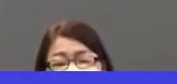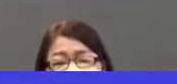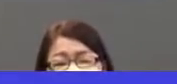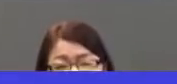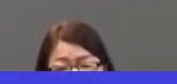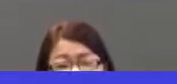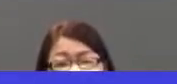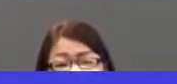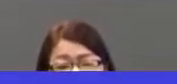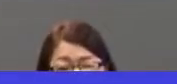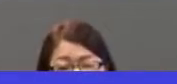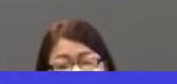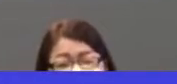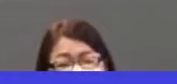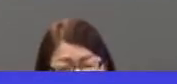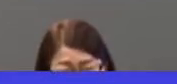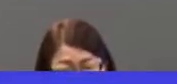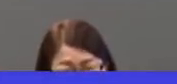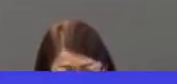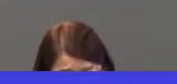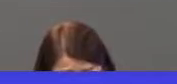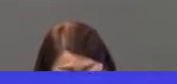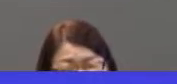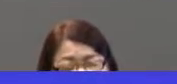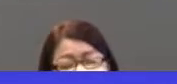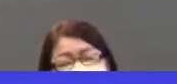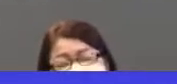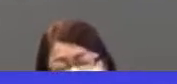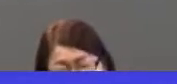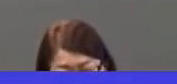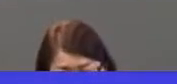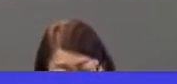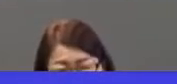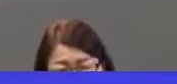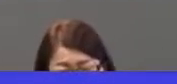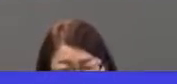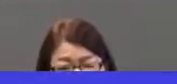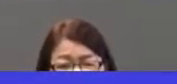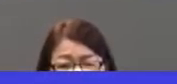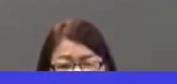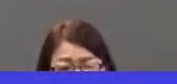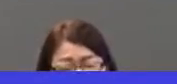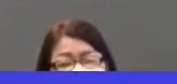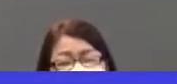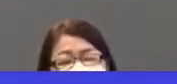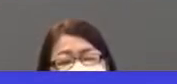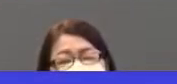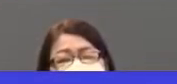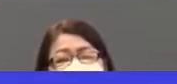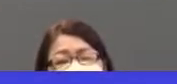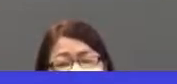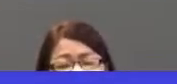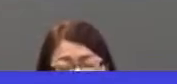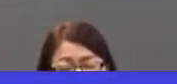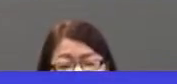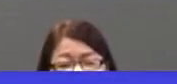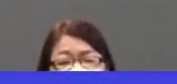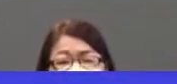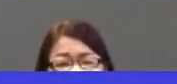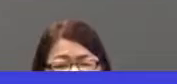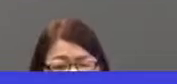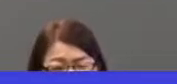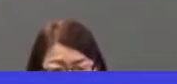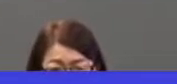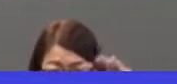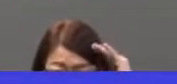ห่งชาติปี2561แต่อย่างกรณีนี้นะไม่มีอายุความแต่อย่างใดเมื่อถ